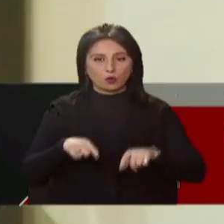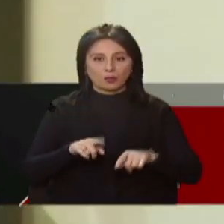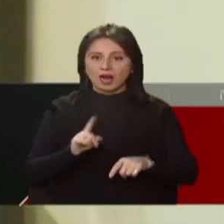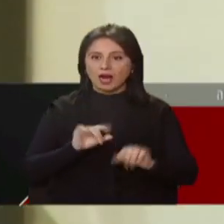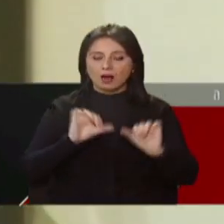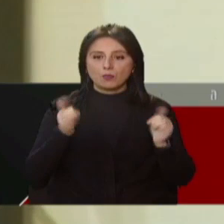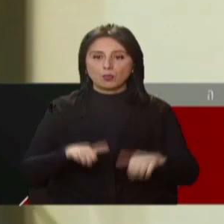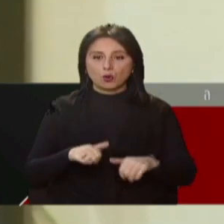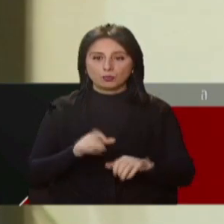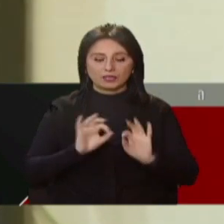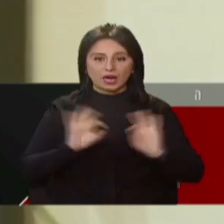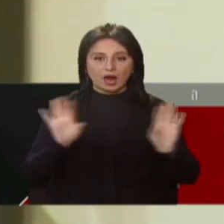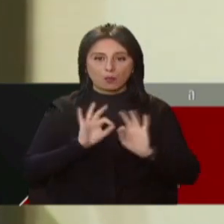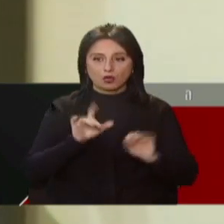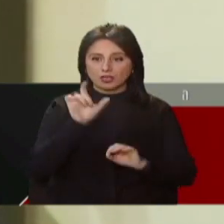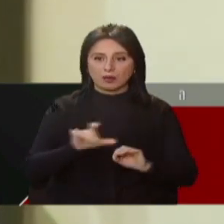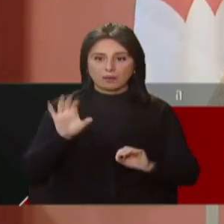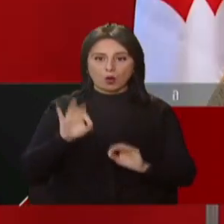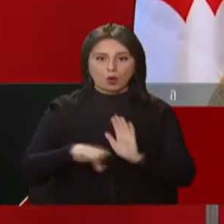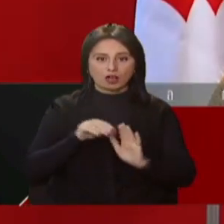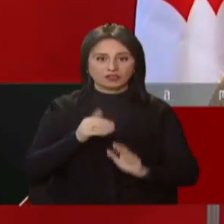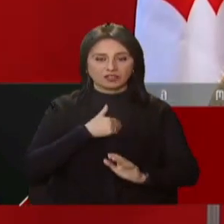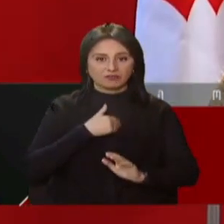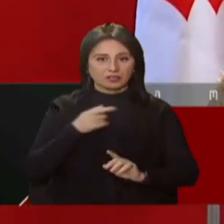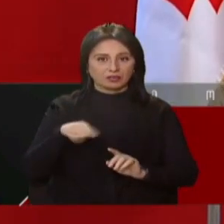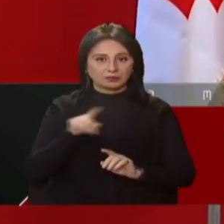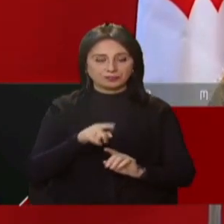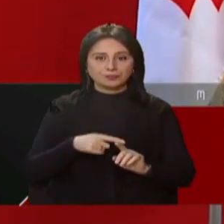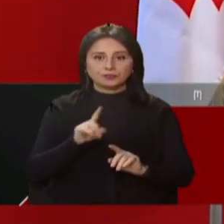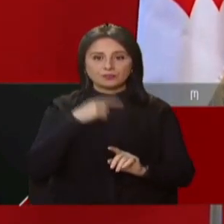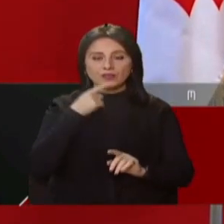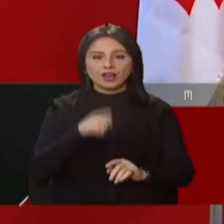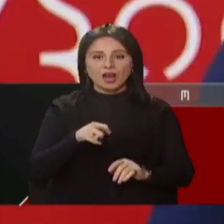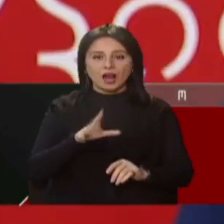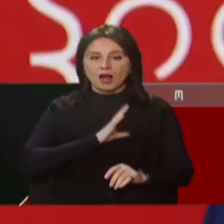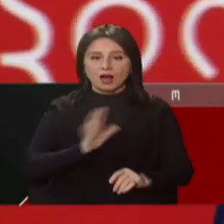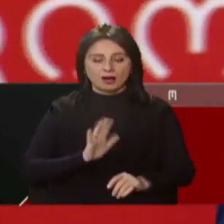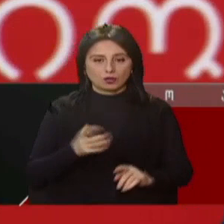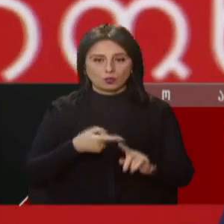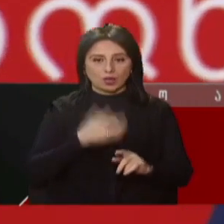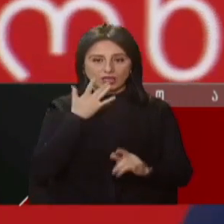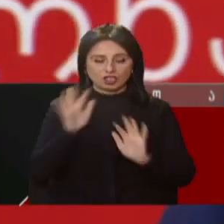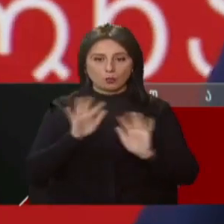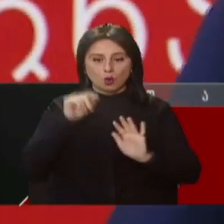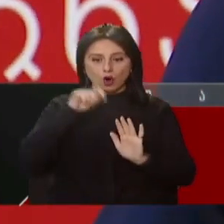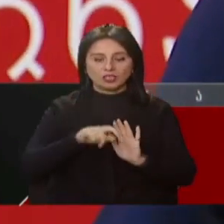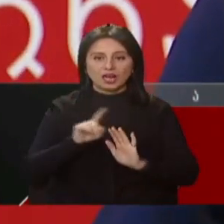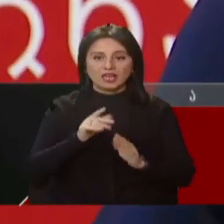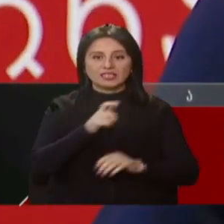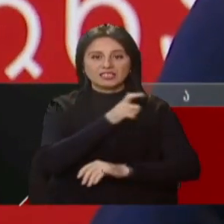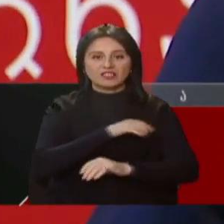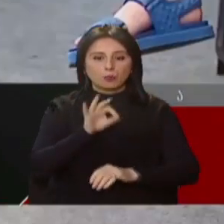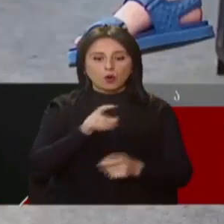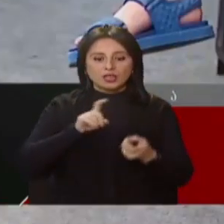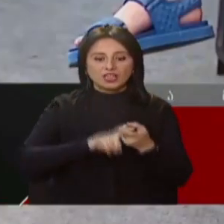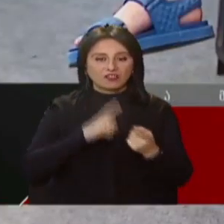რა ფორმით გამოაცხადეს მათ ამ არჩევნებთან დაკავშირებით, რადგან როგორც ამბობენ, არ ქონდა ნაციონალური მოძრაობის გარკვეულ წევრებს